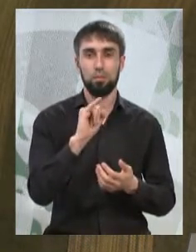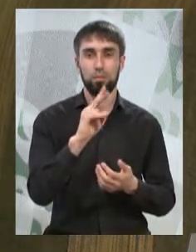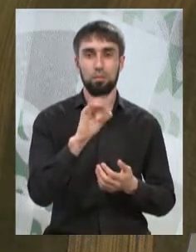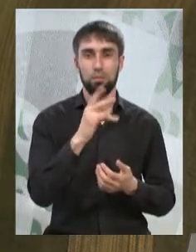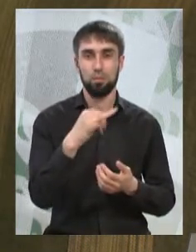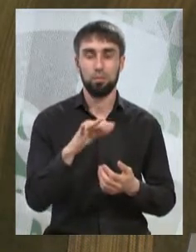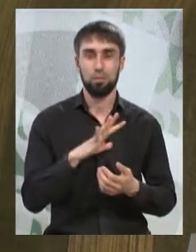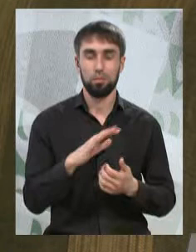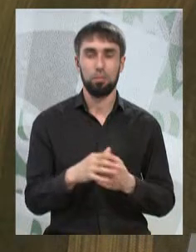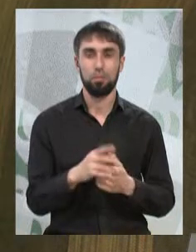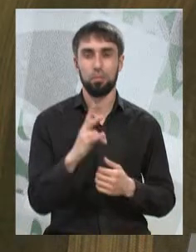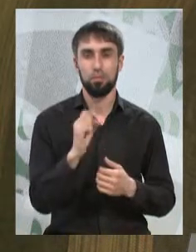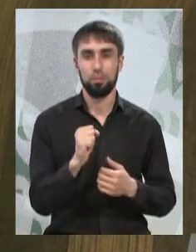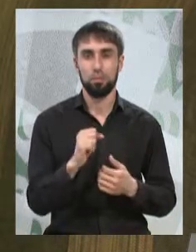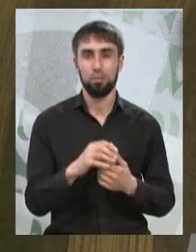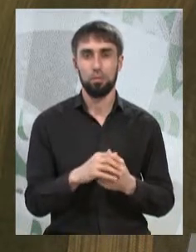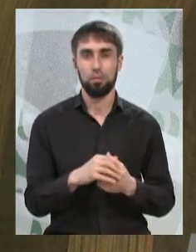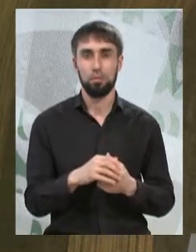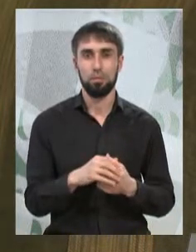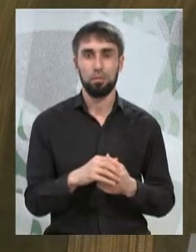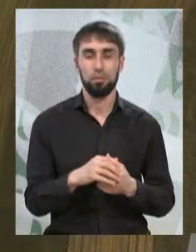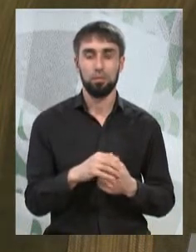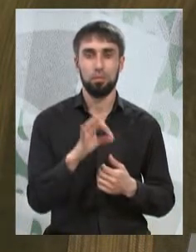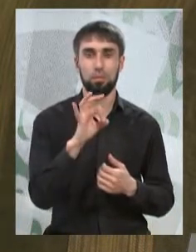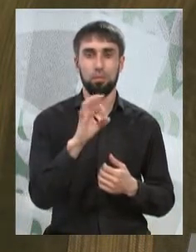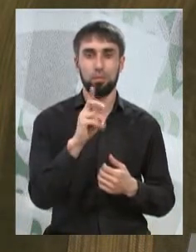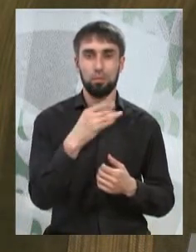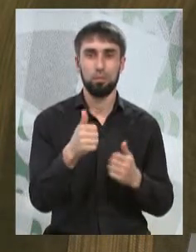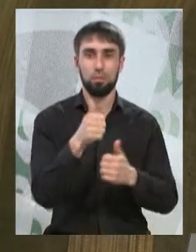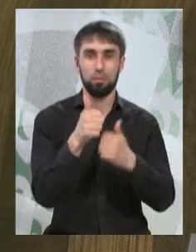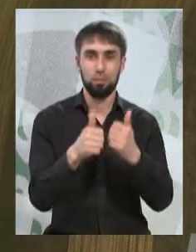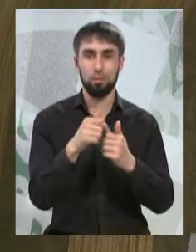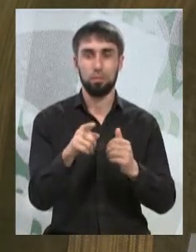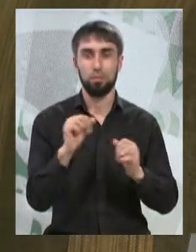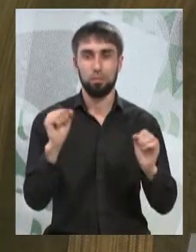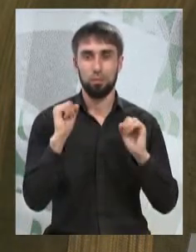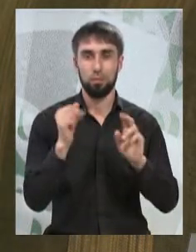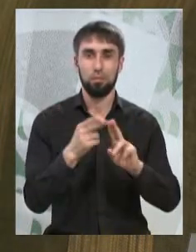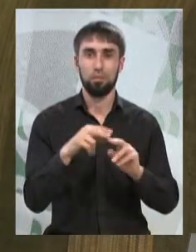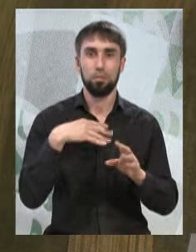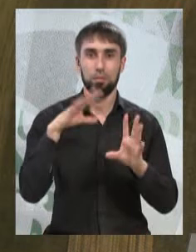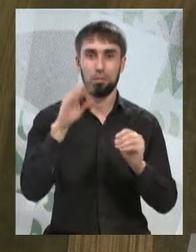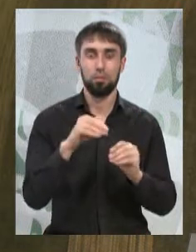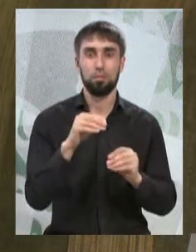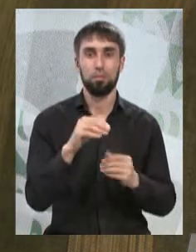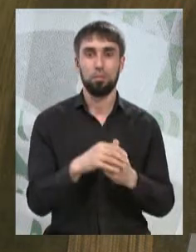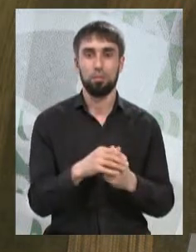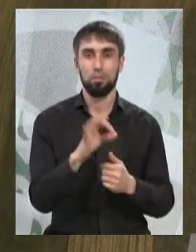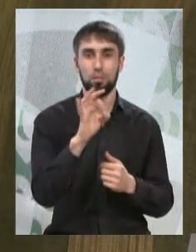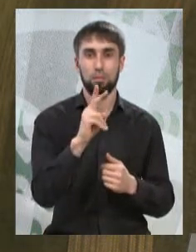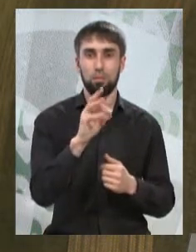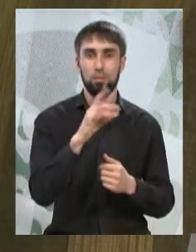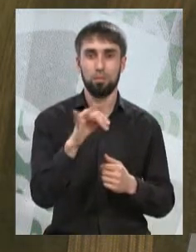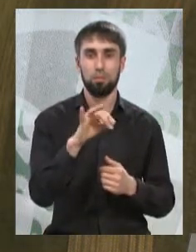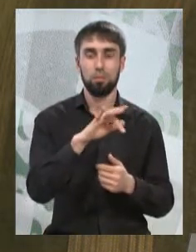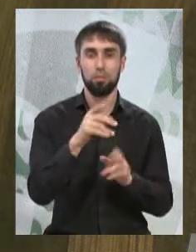юношеской был на областных соревнованиях, на спартакиады. Мы в Акмолинской области, а Акмолинская